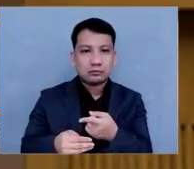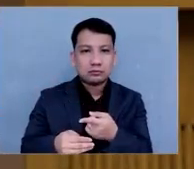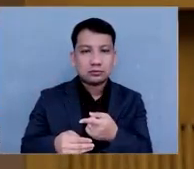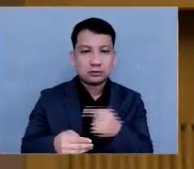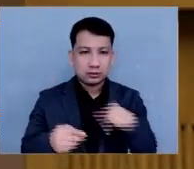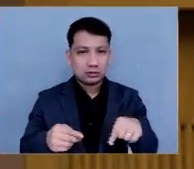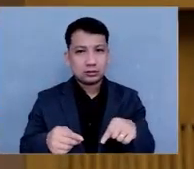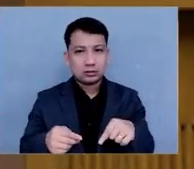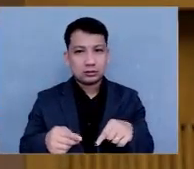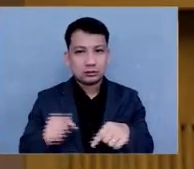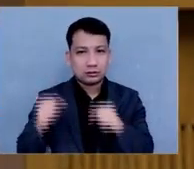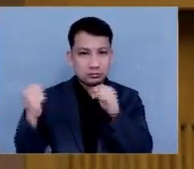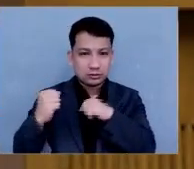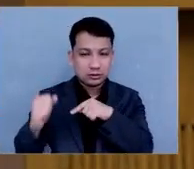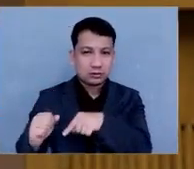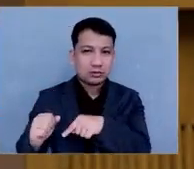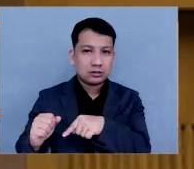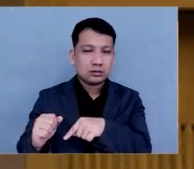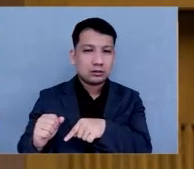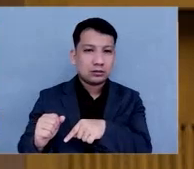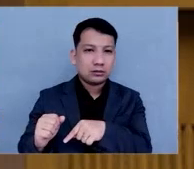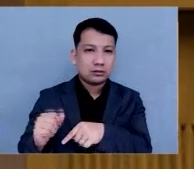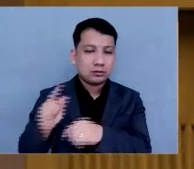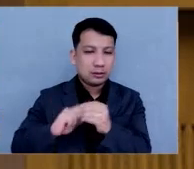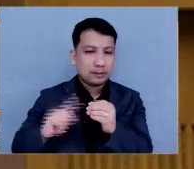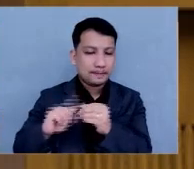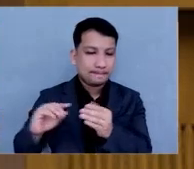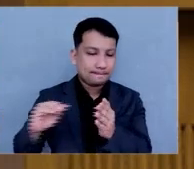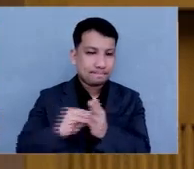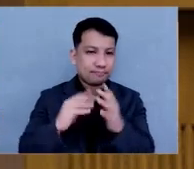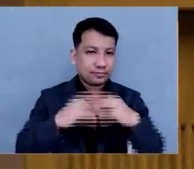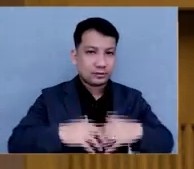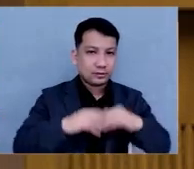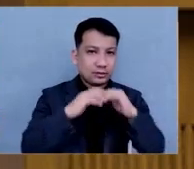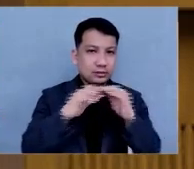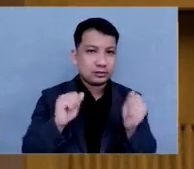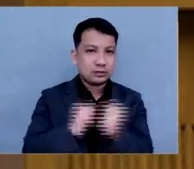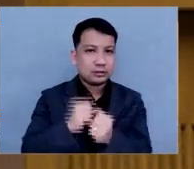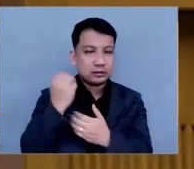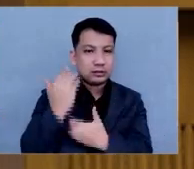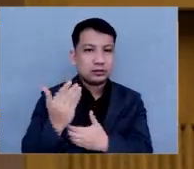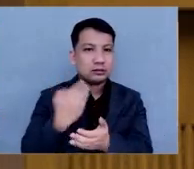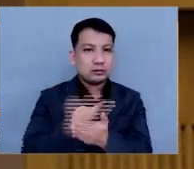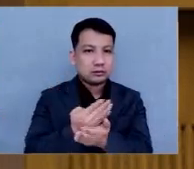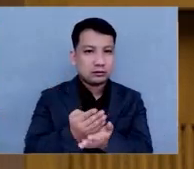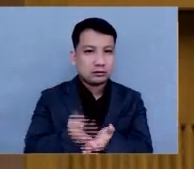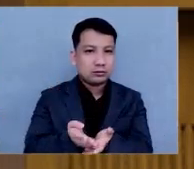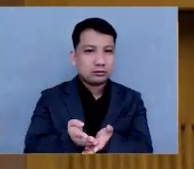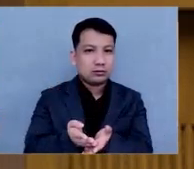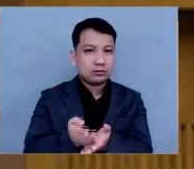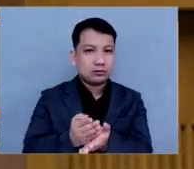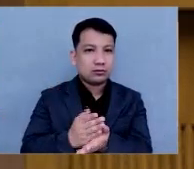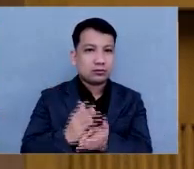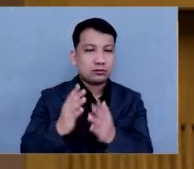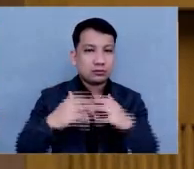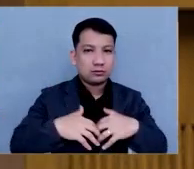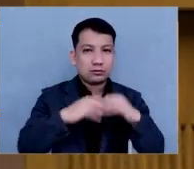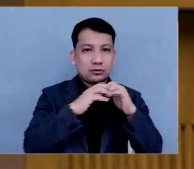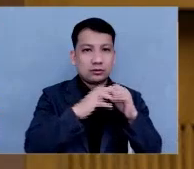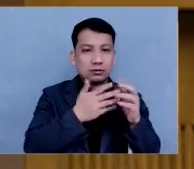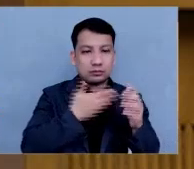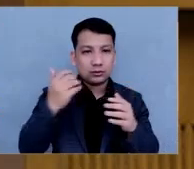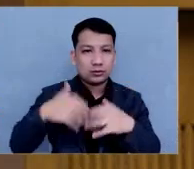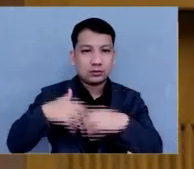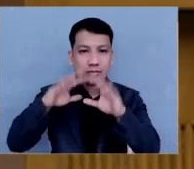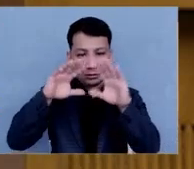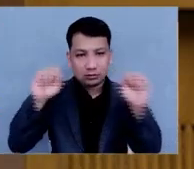pinapaboran niya Madam speaker so maaaring ilagay sa imprastraktura para pondohan ang kanyang build better more the President